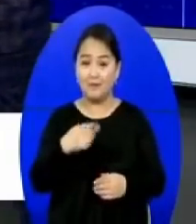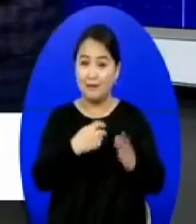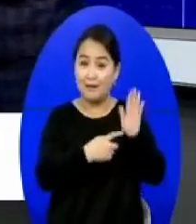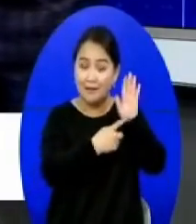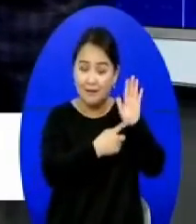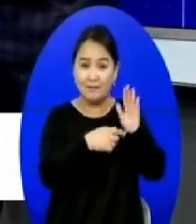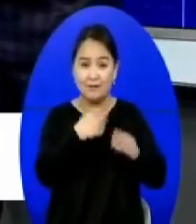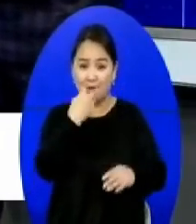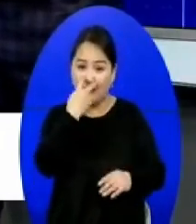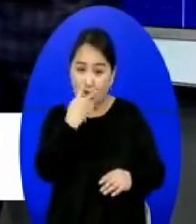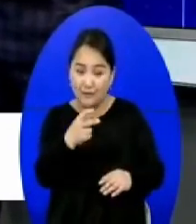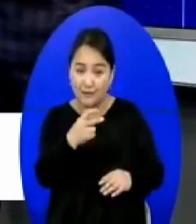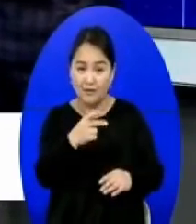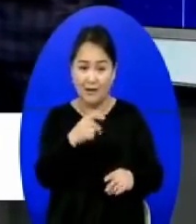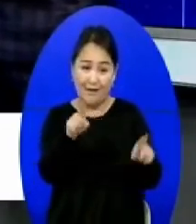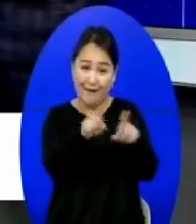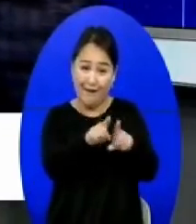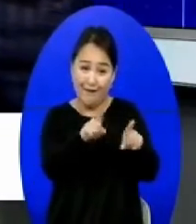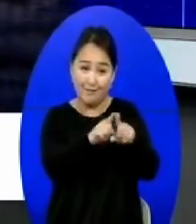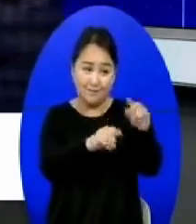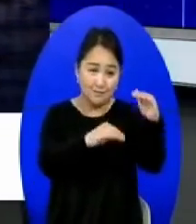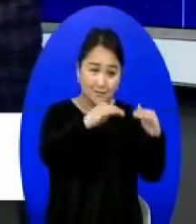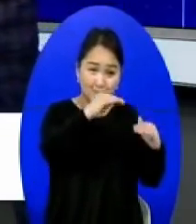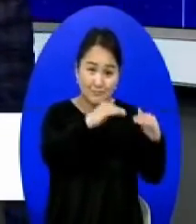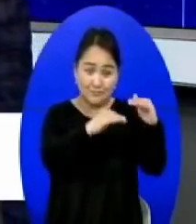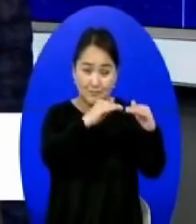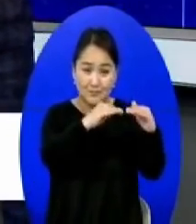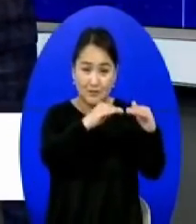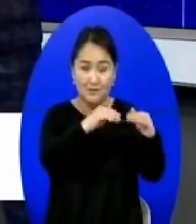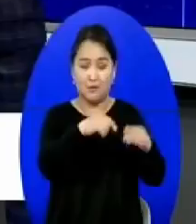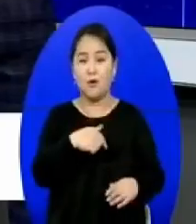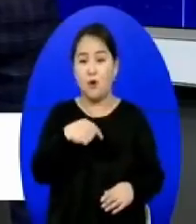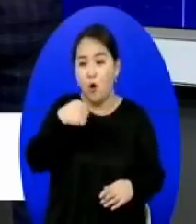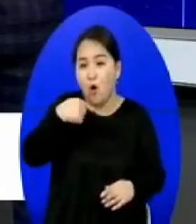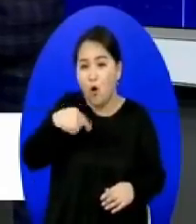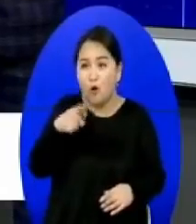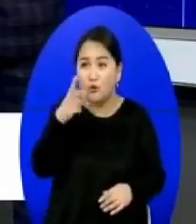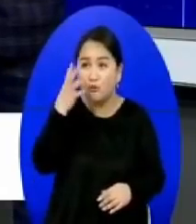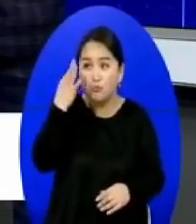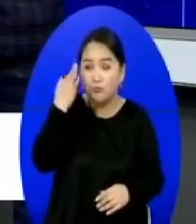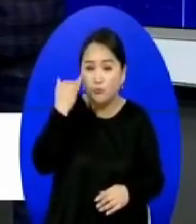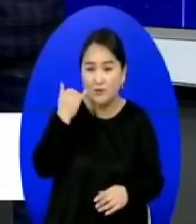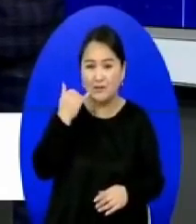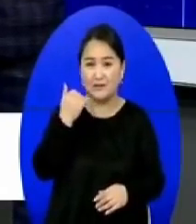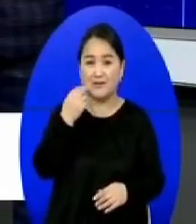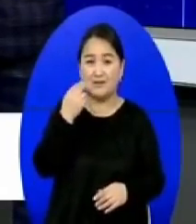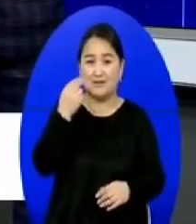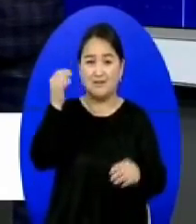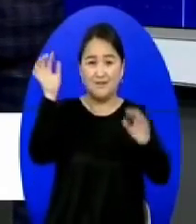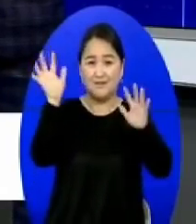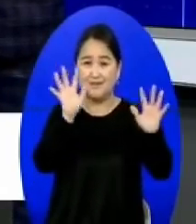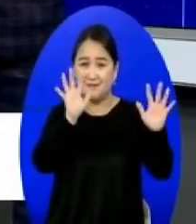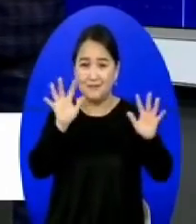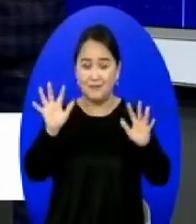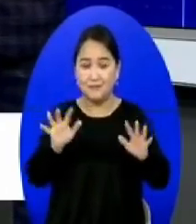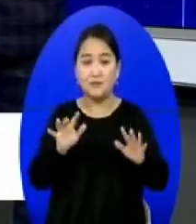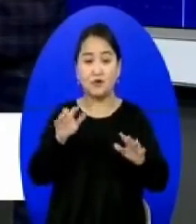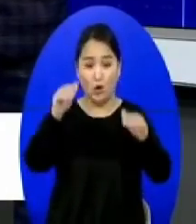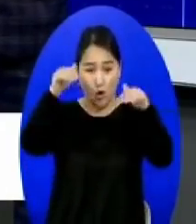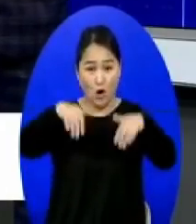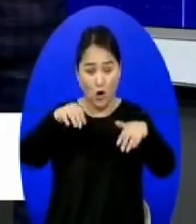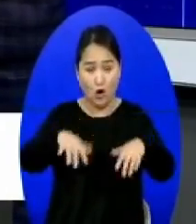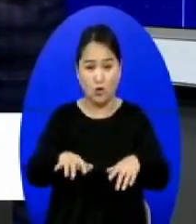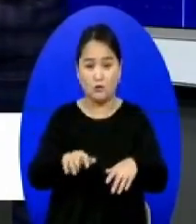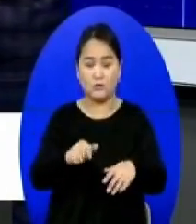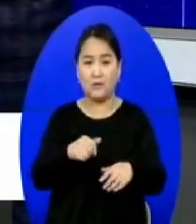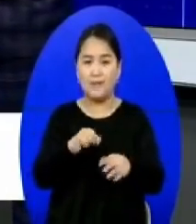ижил хэмээр байгаа үзүүлэлт харагдаж байгаа боловч за ойрын одоо хоногудад бас зас орсон. За үүний улмаас бол одоо зас орсон